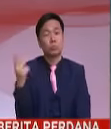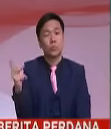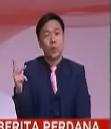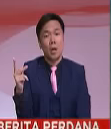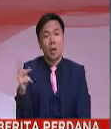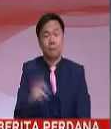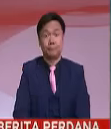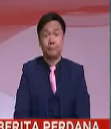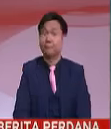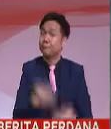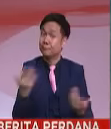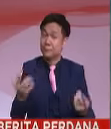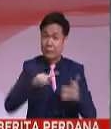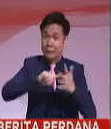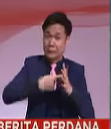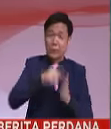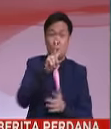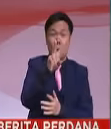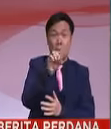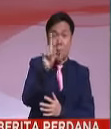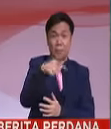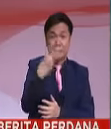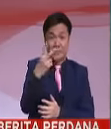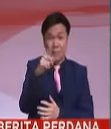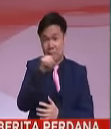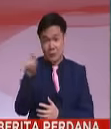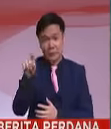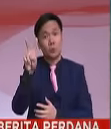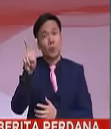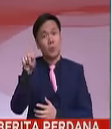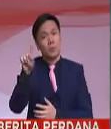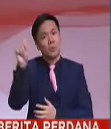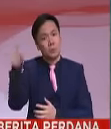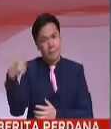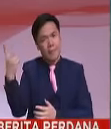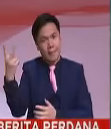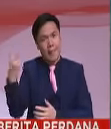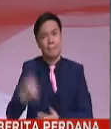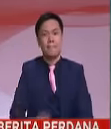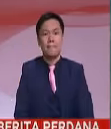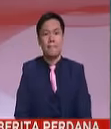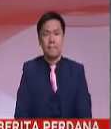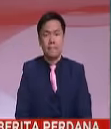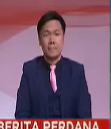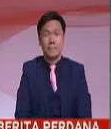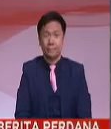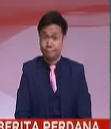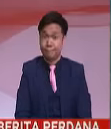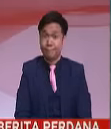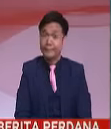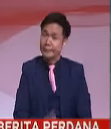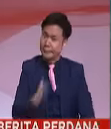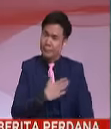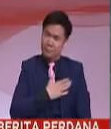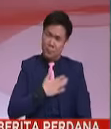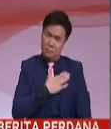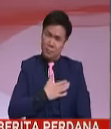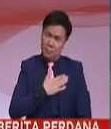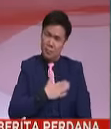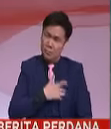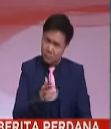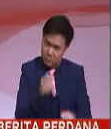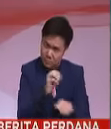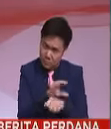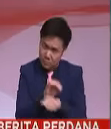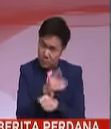kuning bangunan pada 20 Desember sehingga Kim Hong itu dinasehatkan kepada penduduk